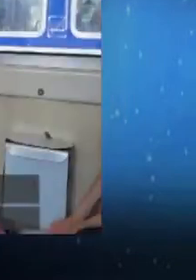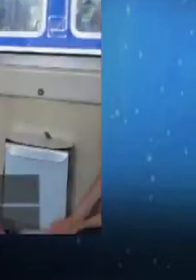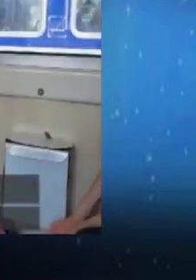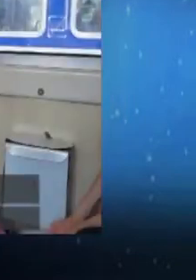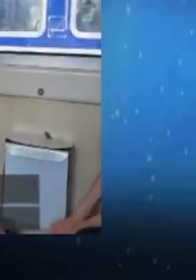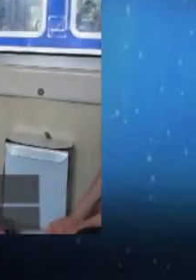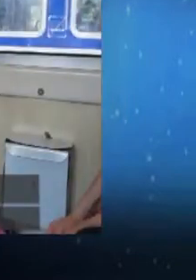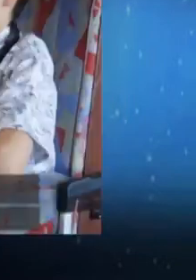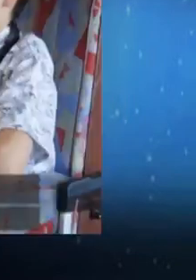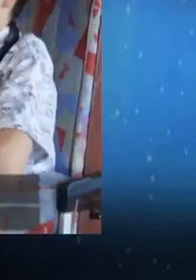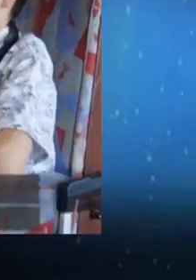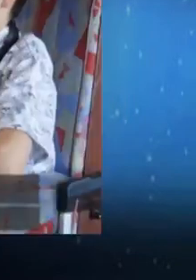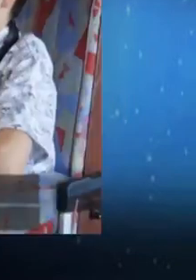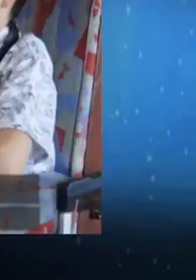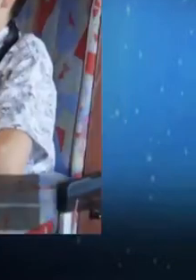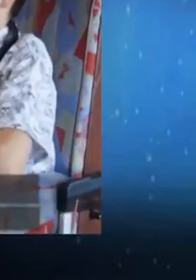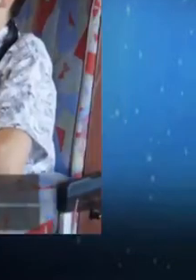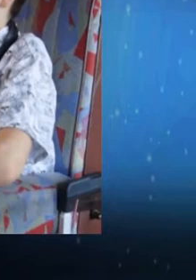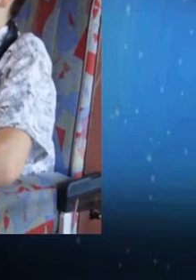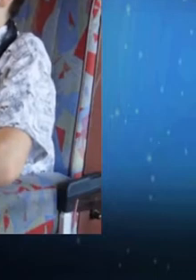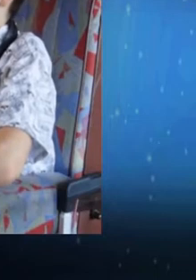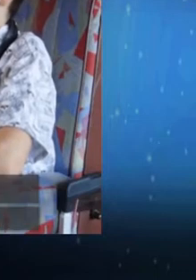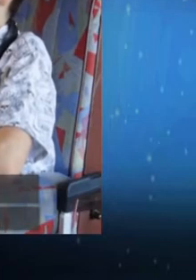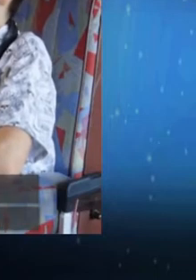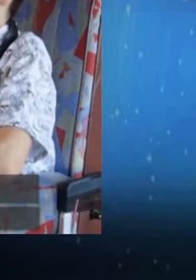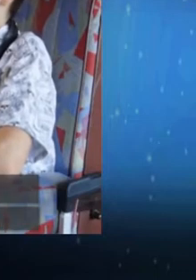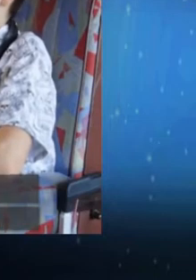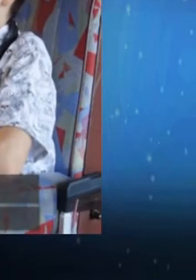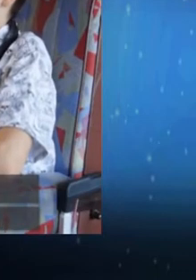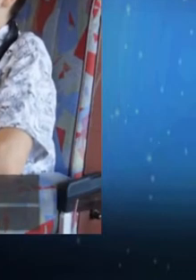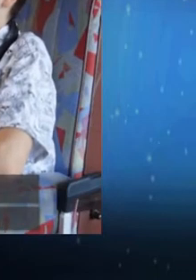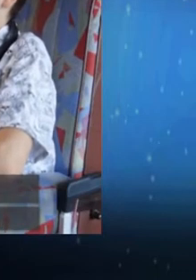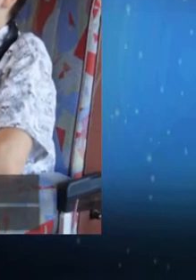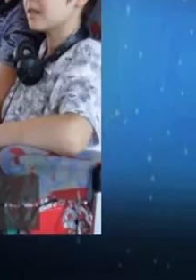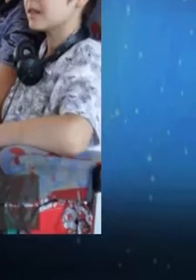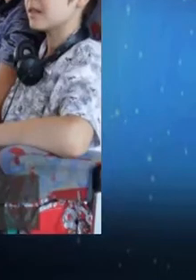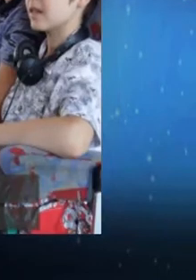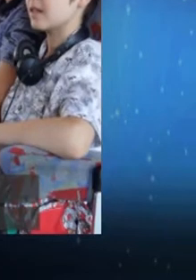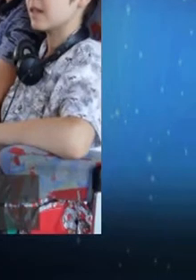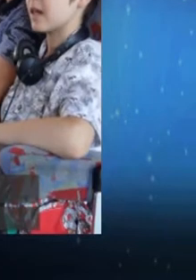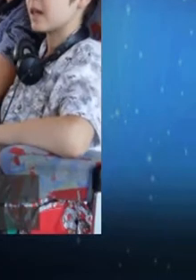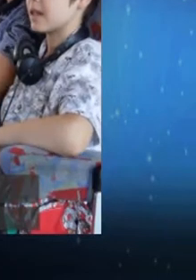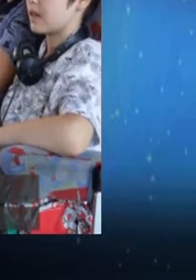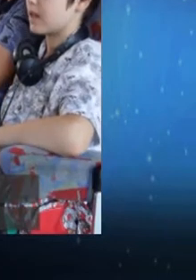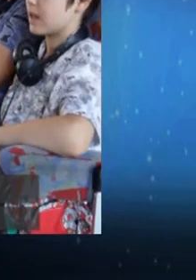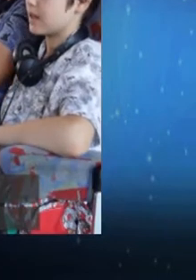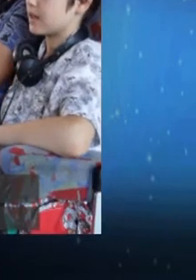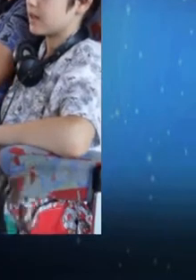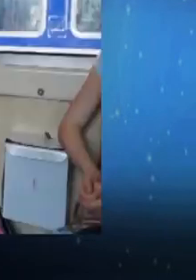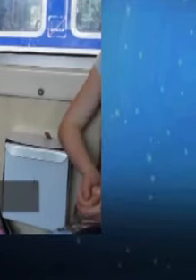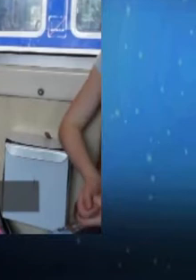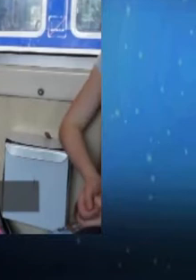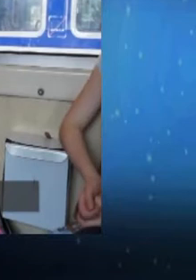Wohin fahrt ihr? Nach Kroatien. Und ihr, wohin fahrt ihr? Wir fahren auch nach